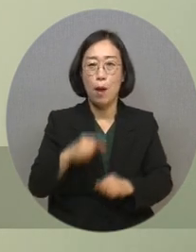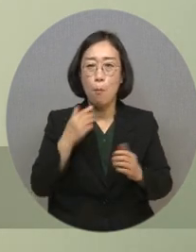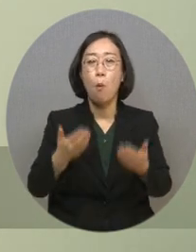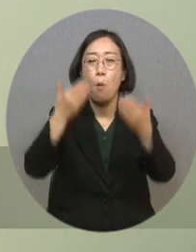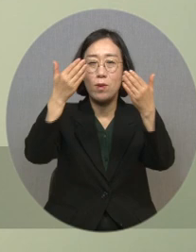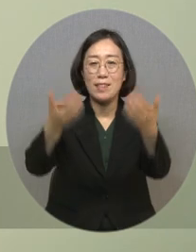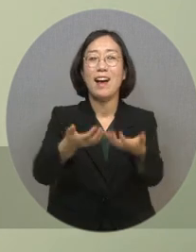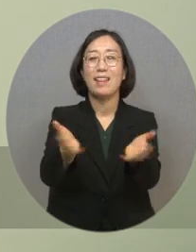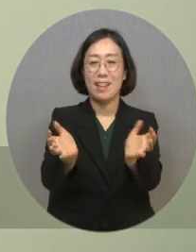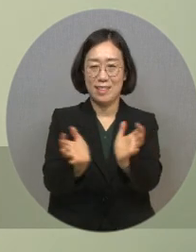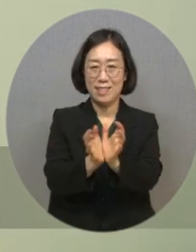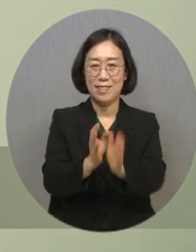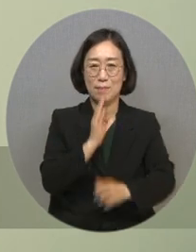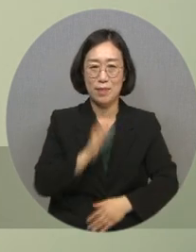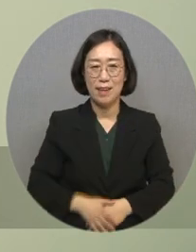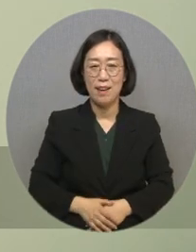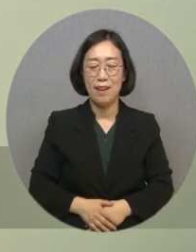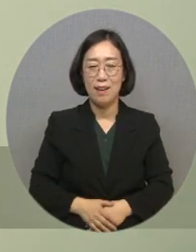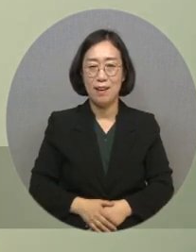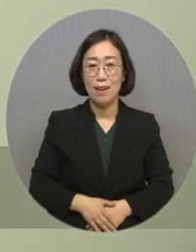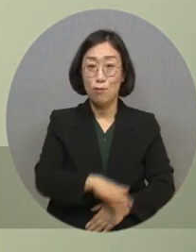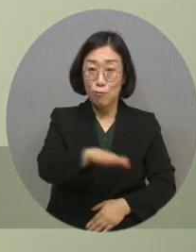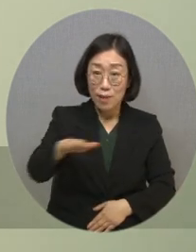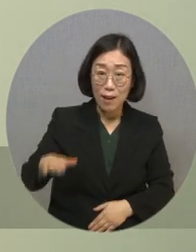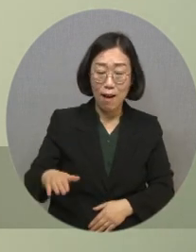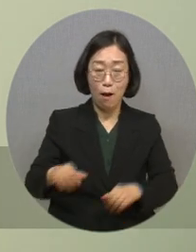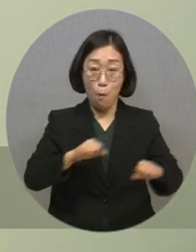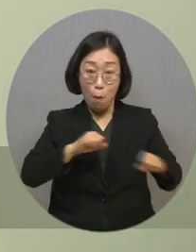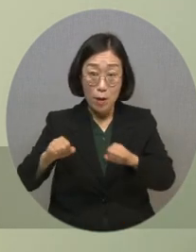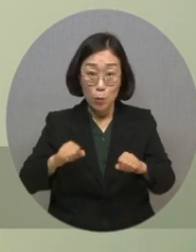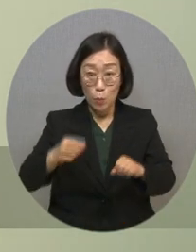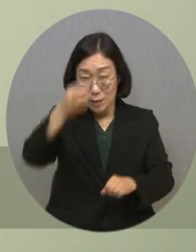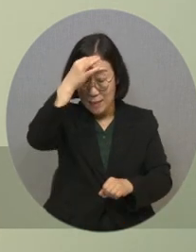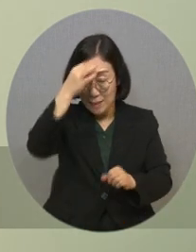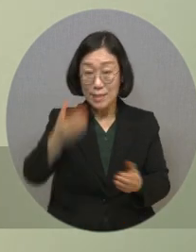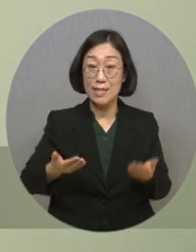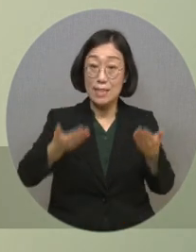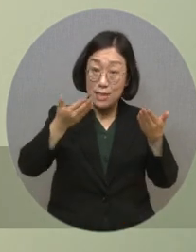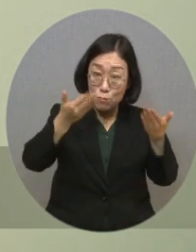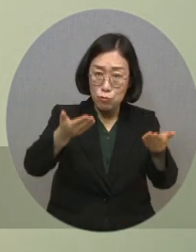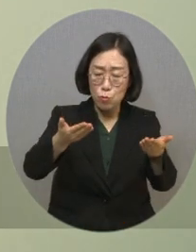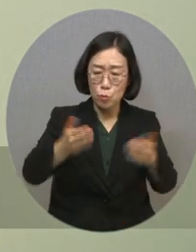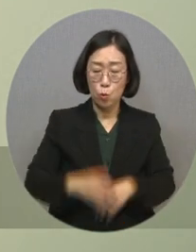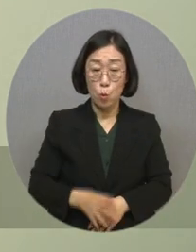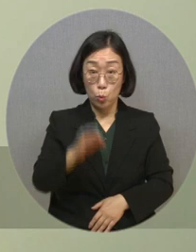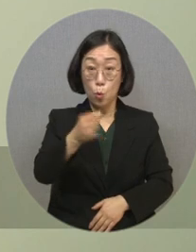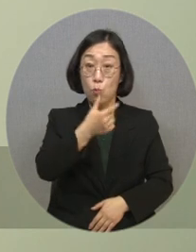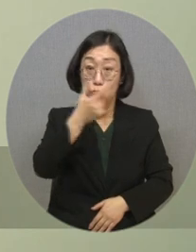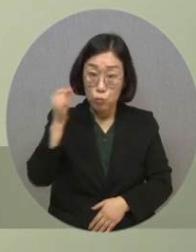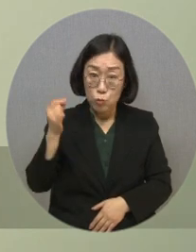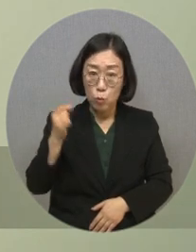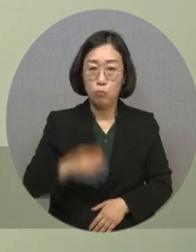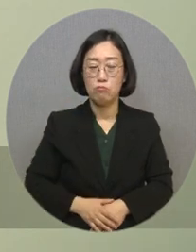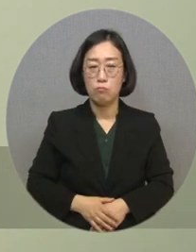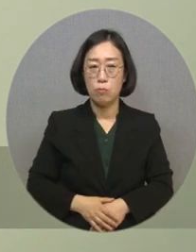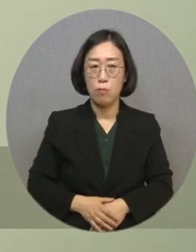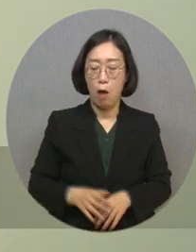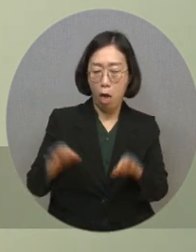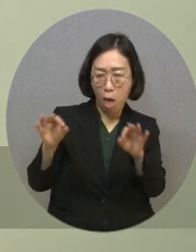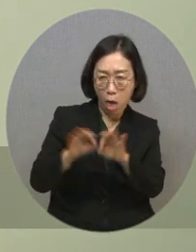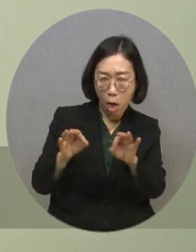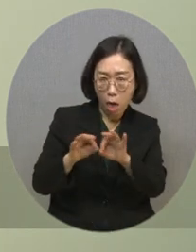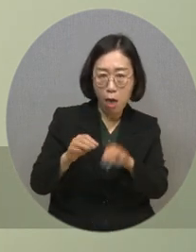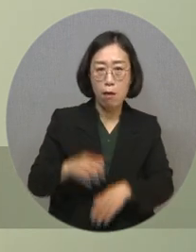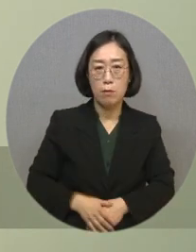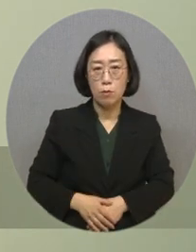봉사단체라고 보시면 됩니다. 저희가 재능 기부도 하고 또 예를 들어서 어떤 예산이 부족한 점은 저희가 직접 또 예산 편성을 같이